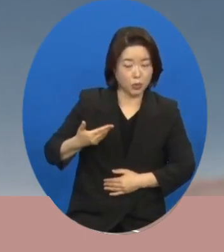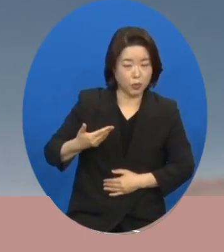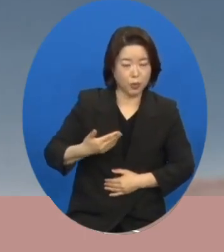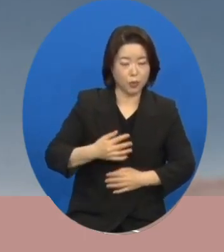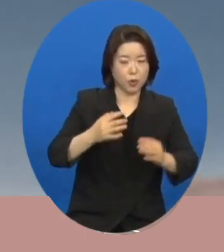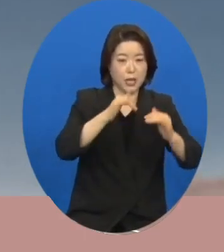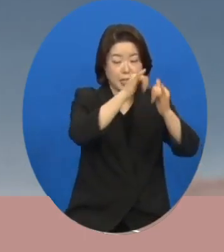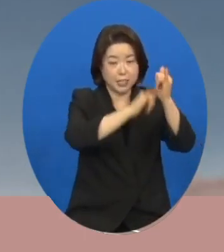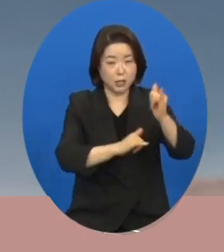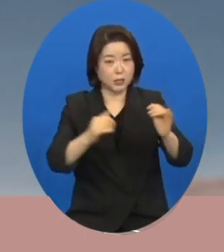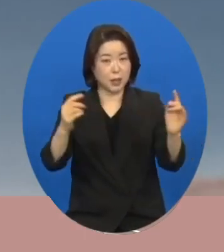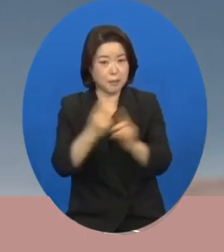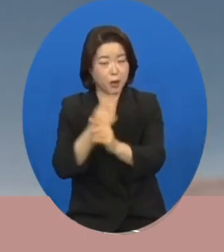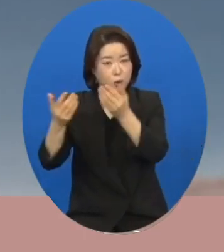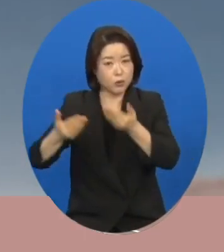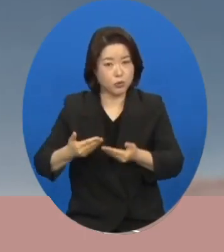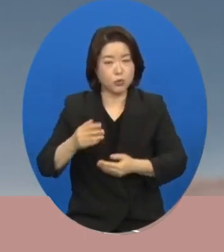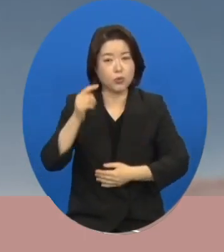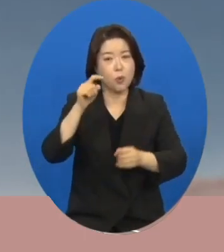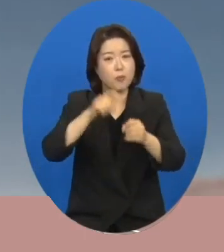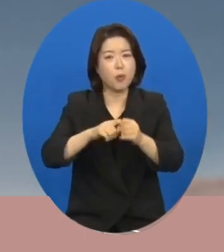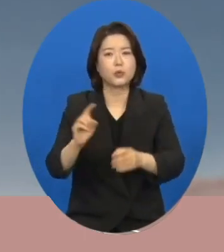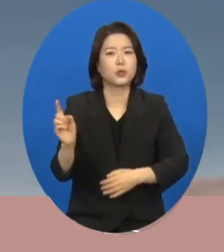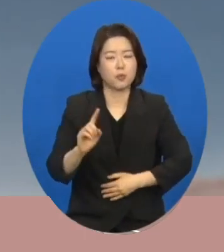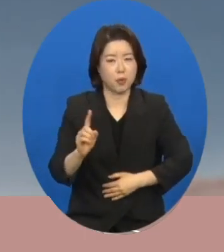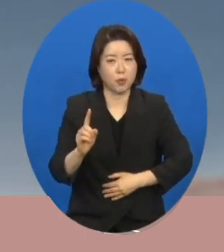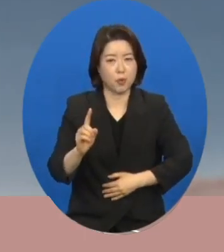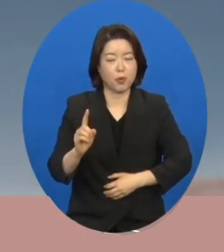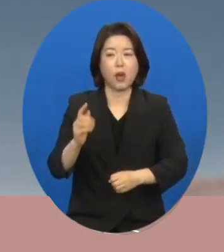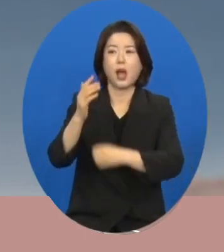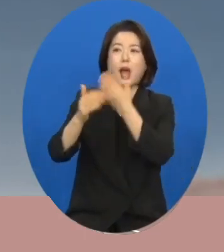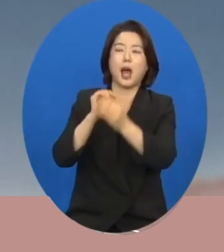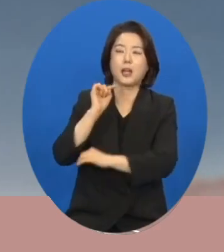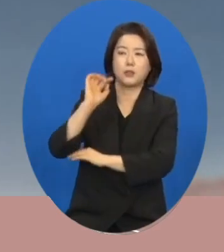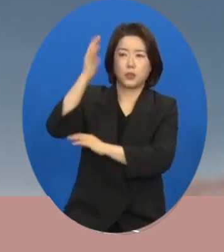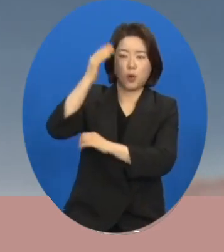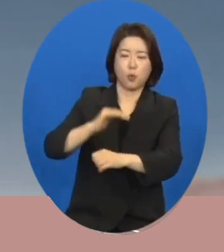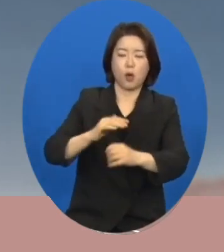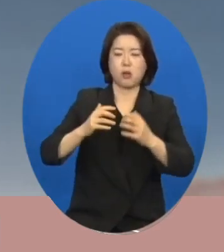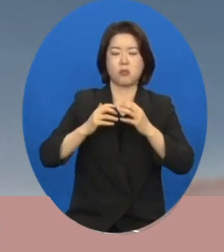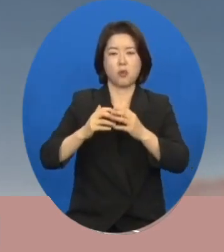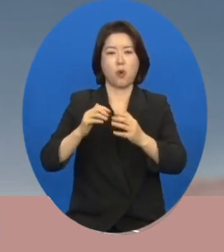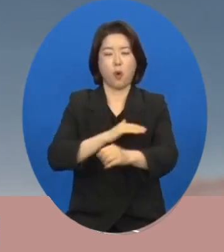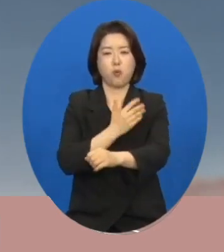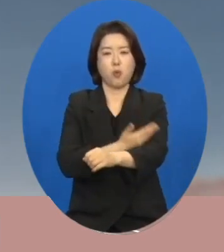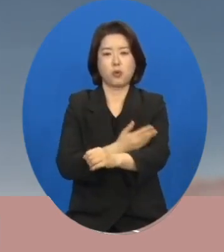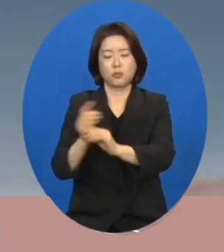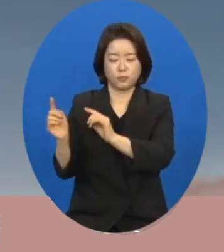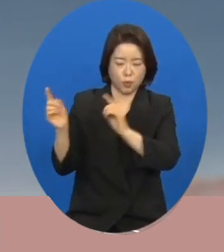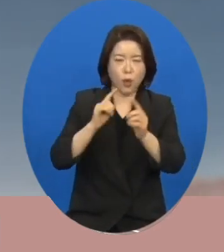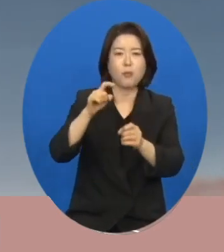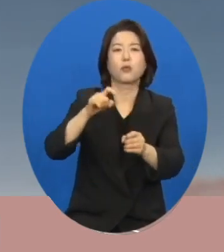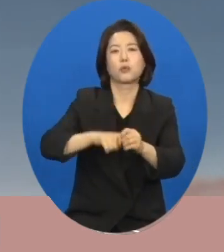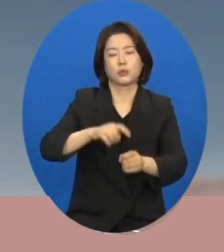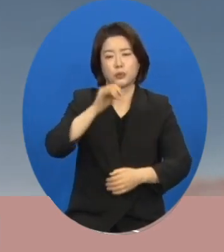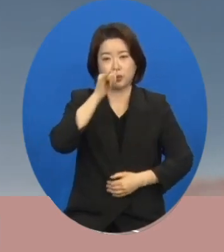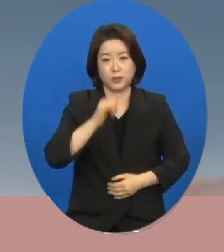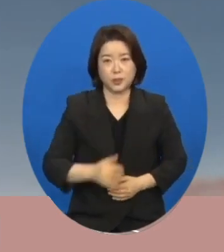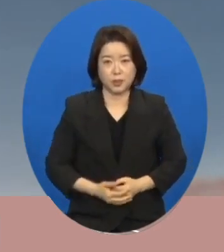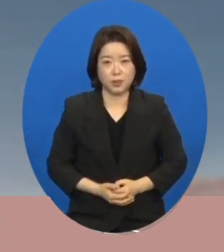전환시키는가 하나님의 영광과 하나님의 권위를 회복하시기 위함입니다 그래서 보면 역사가